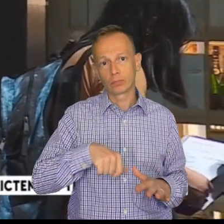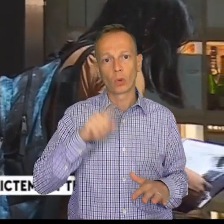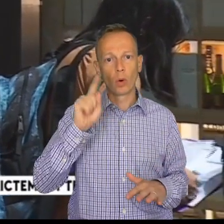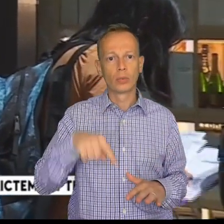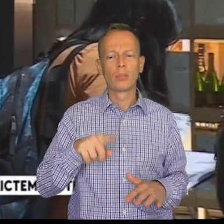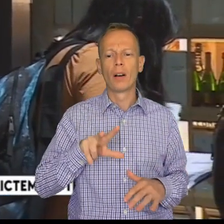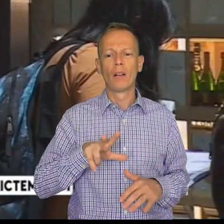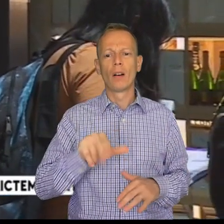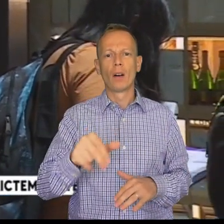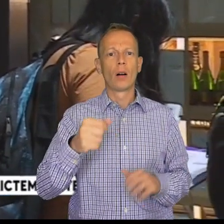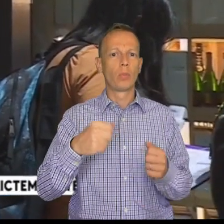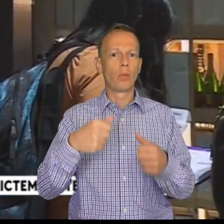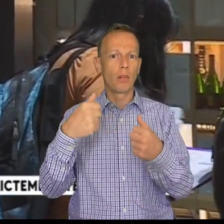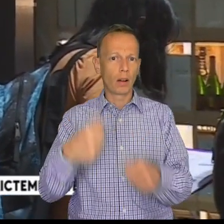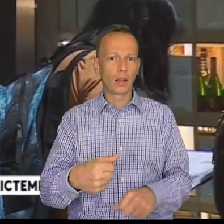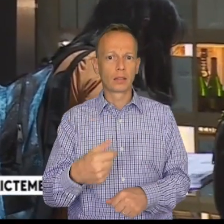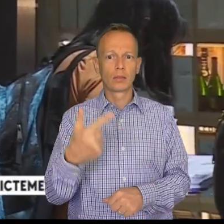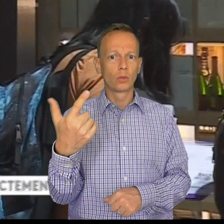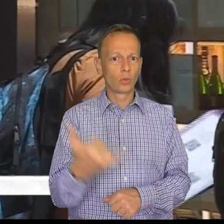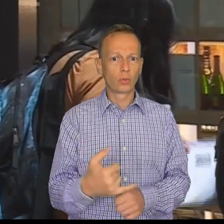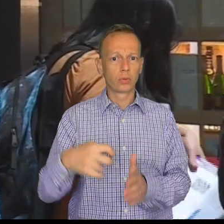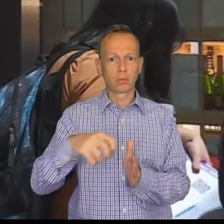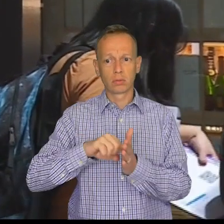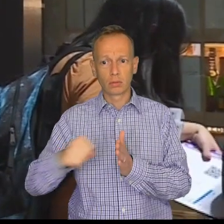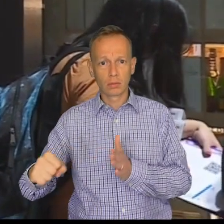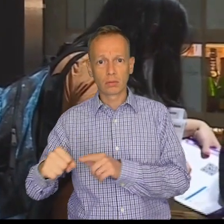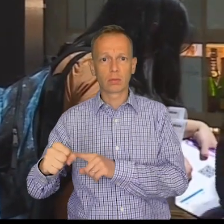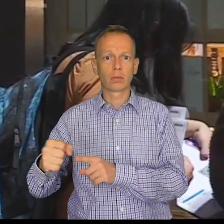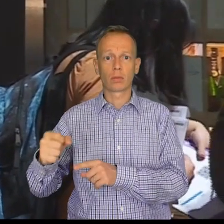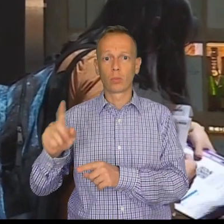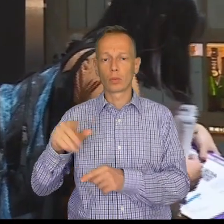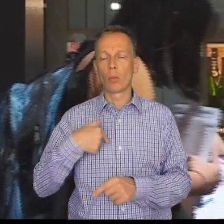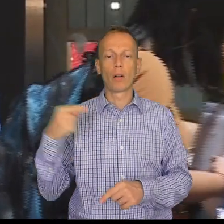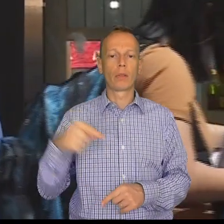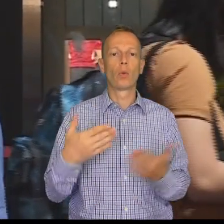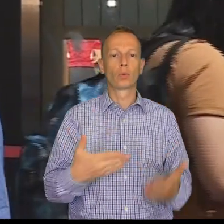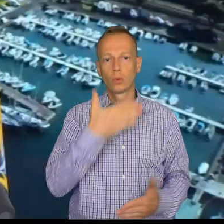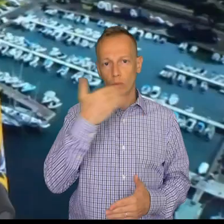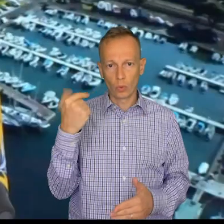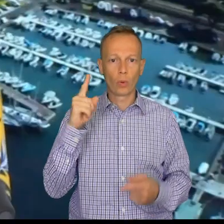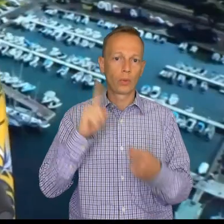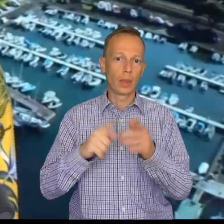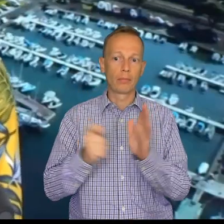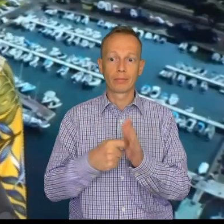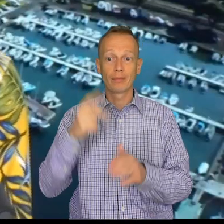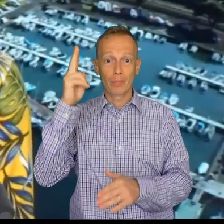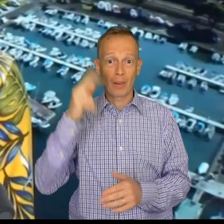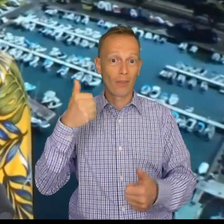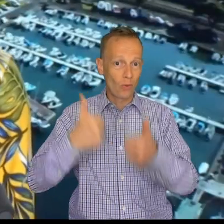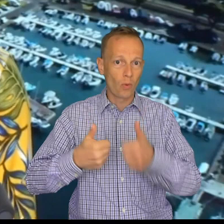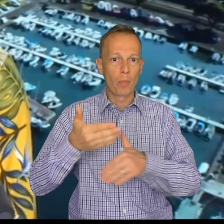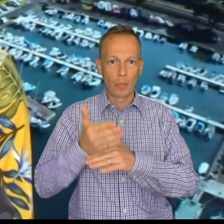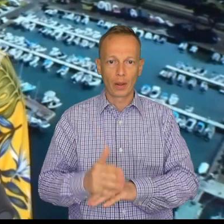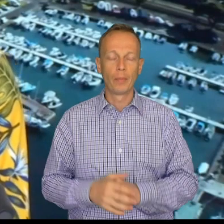la quarantaine de 12 jours qui aurait pu me bloquer la veille de l'événement. Donc je préfère venir aujourd'hui. Voilà, l'intégralité